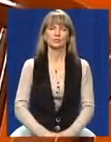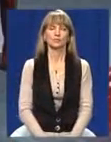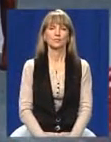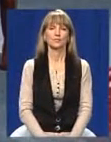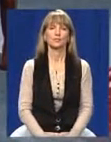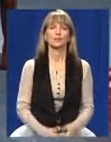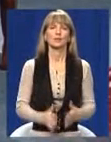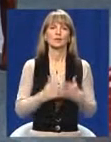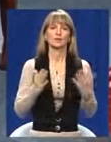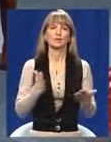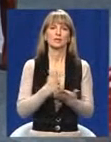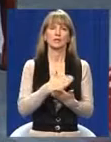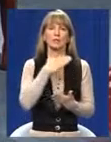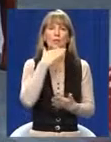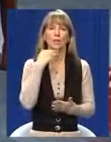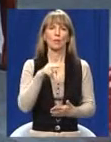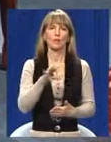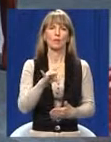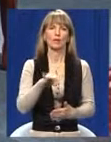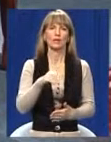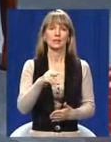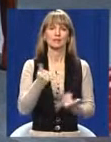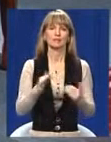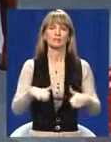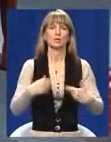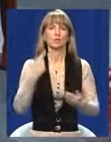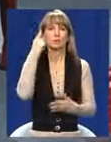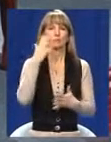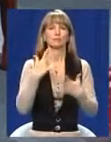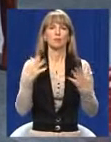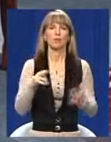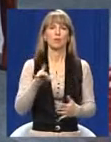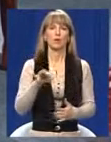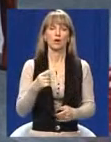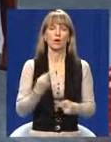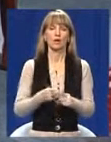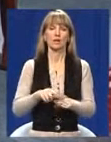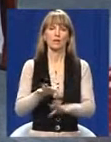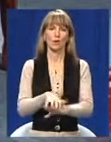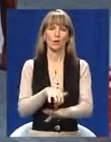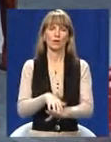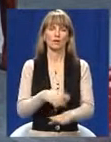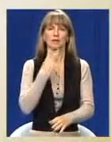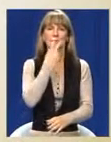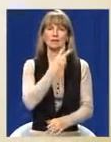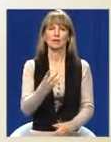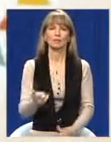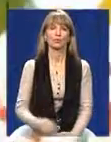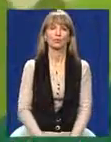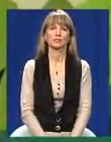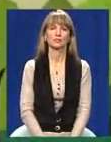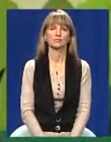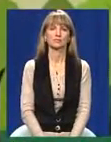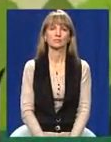здебільшого існує дуже багато порід, але сьогодні пропонуємо дізнатися трішки більше про цього котика. Дивимося.